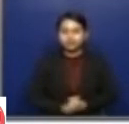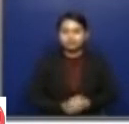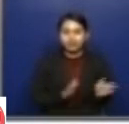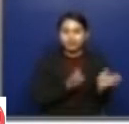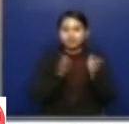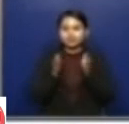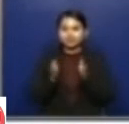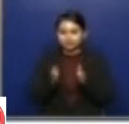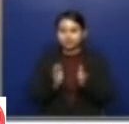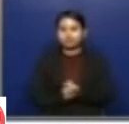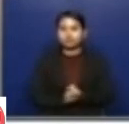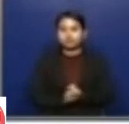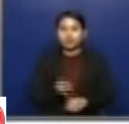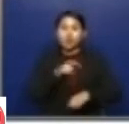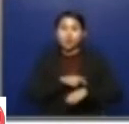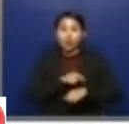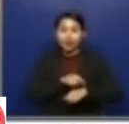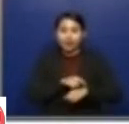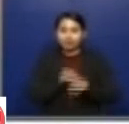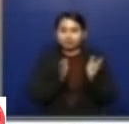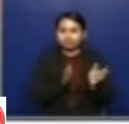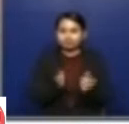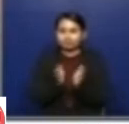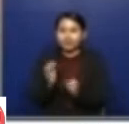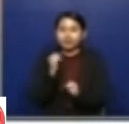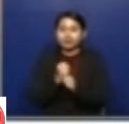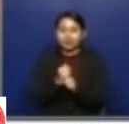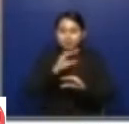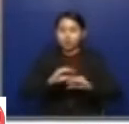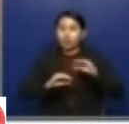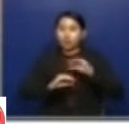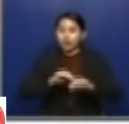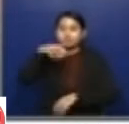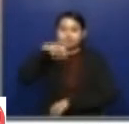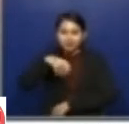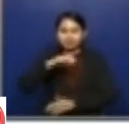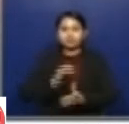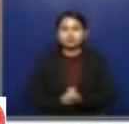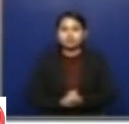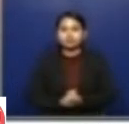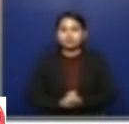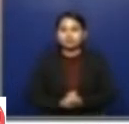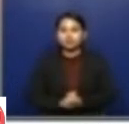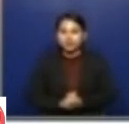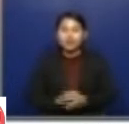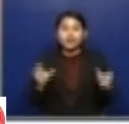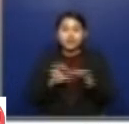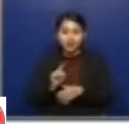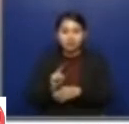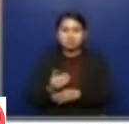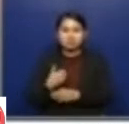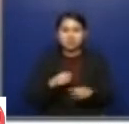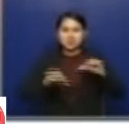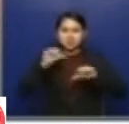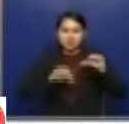2ช่วงระยะเวลาสร้างและทำเหมืองท่านประธานครับกระบวนการทำเหมืองมีการใช้สารเคมีที่เสี่